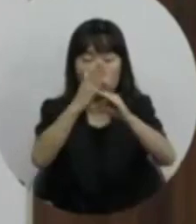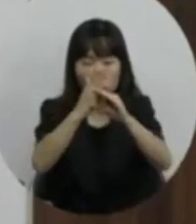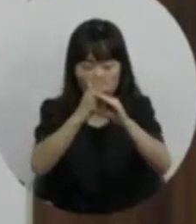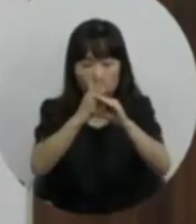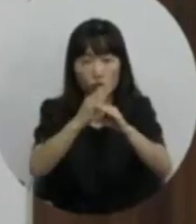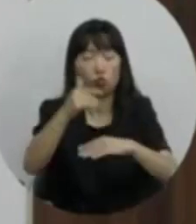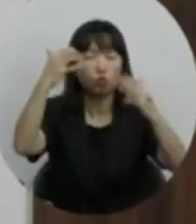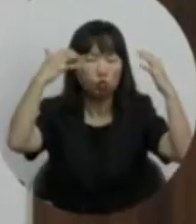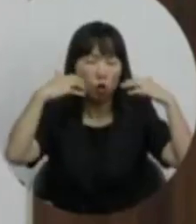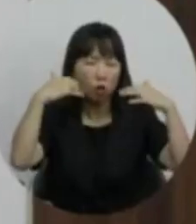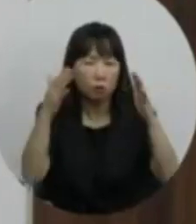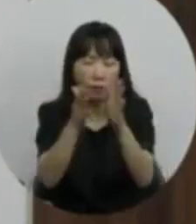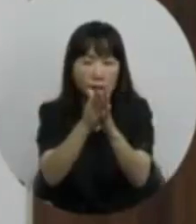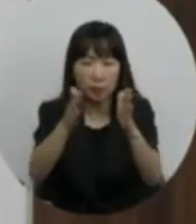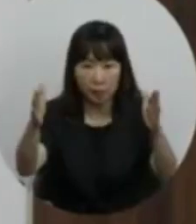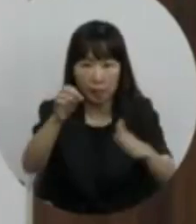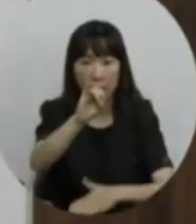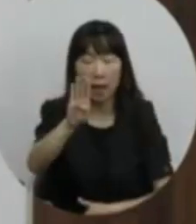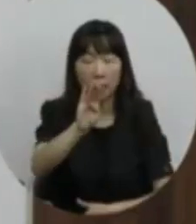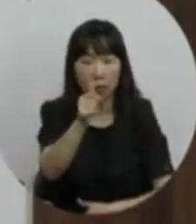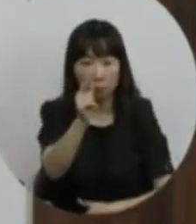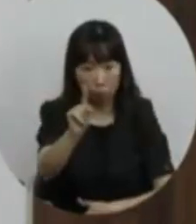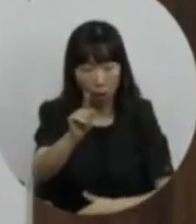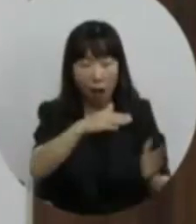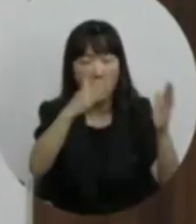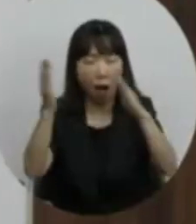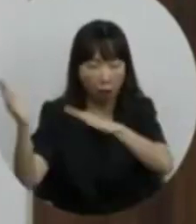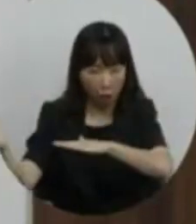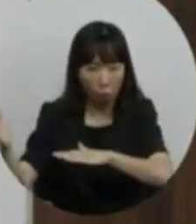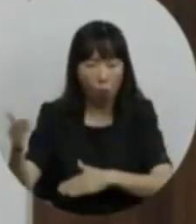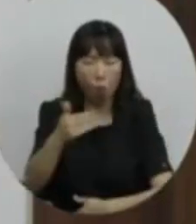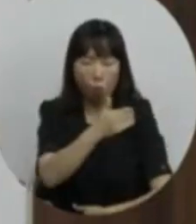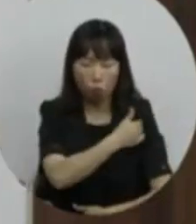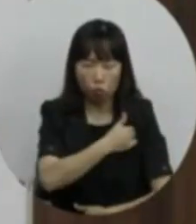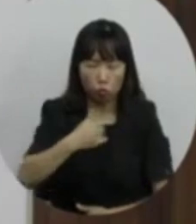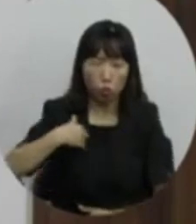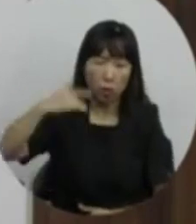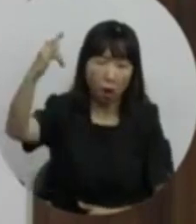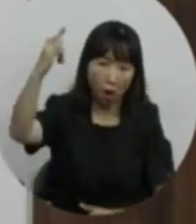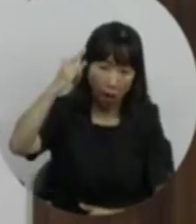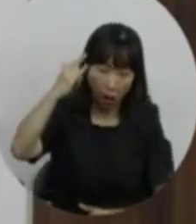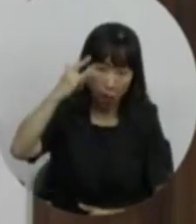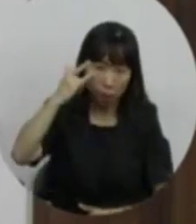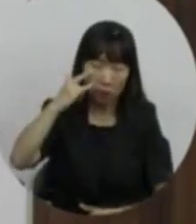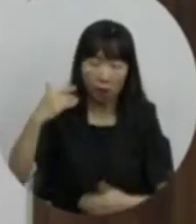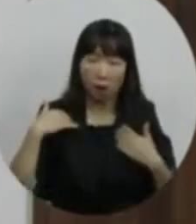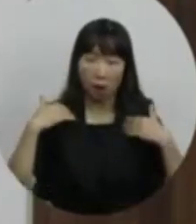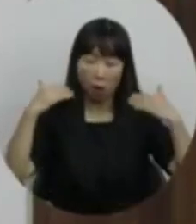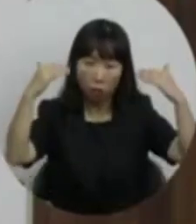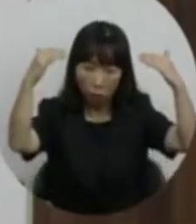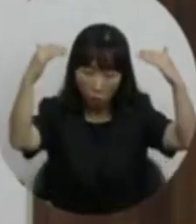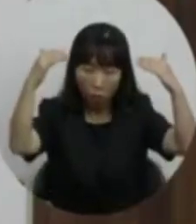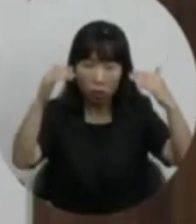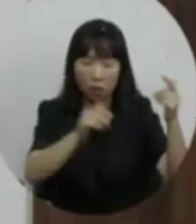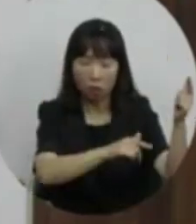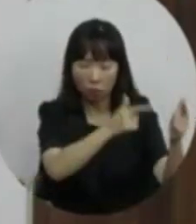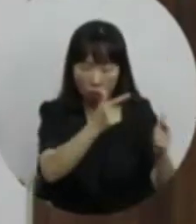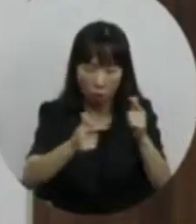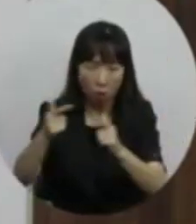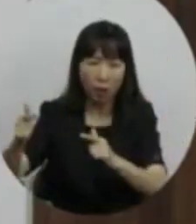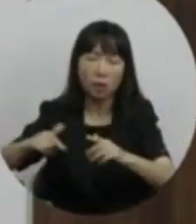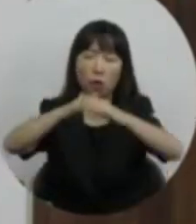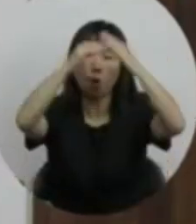알리는 절기인 입하가 지나고 풍부한 햇빛과 생장하는 생물, 만물이